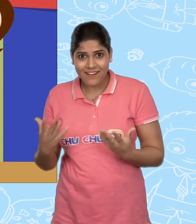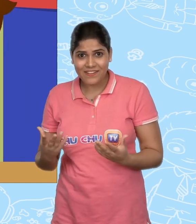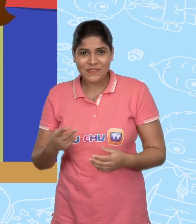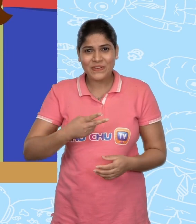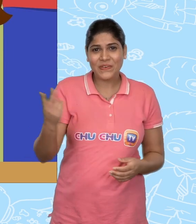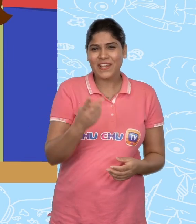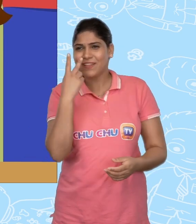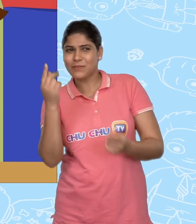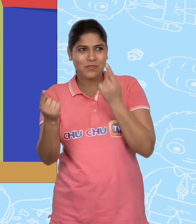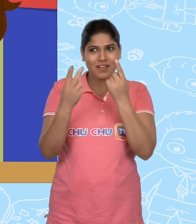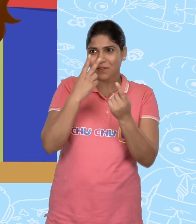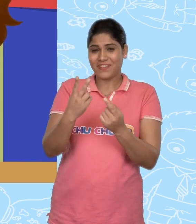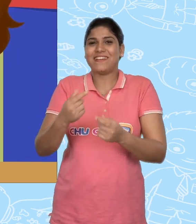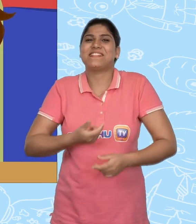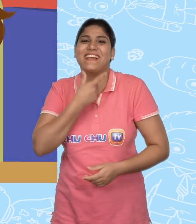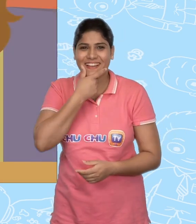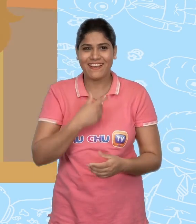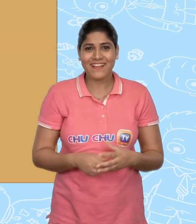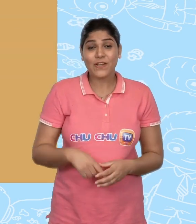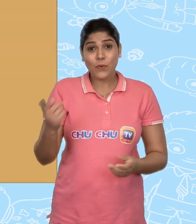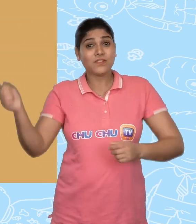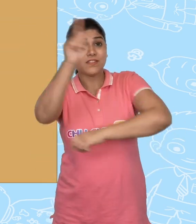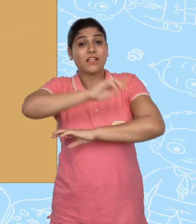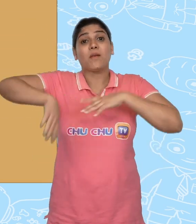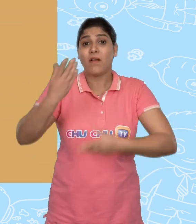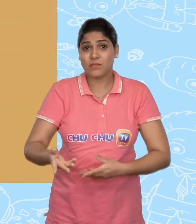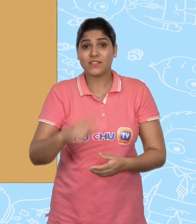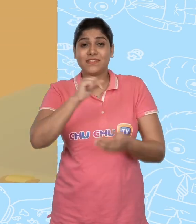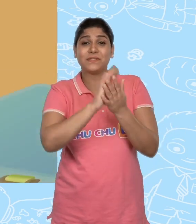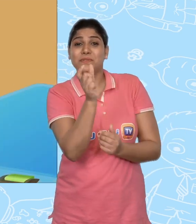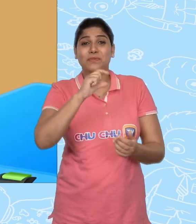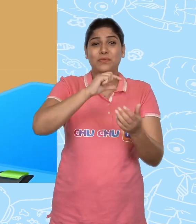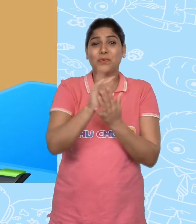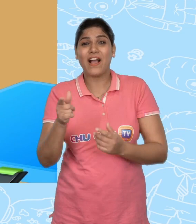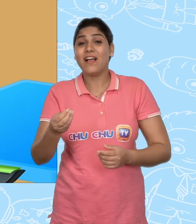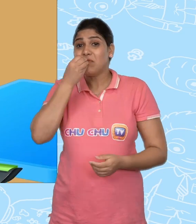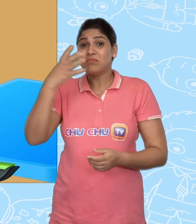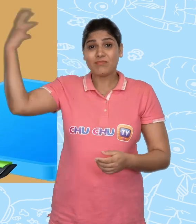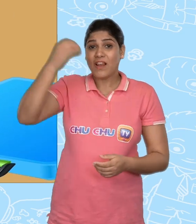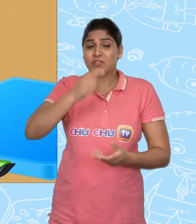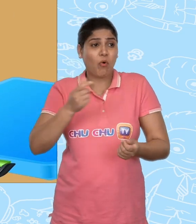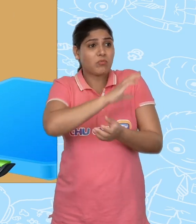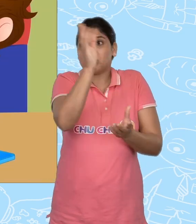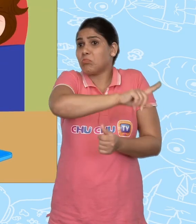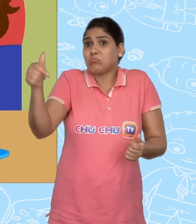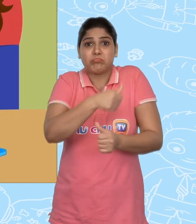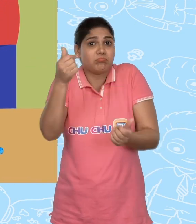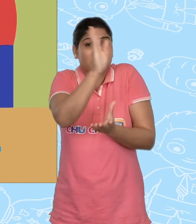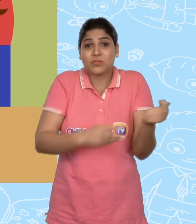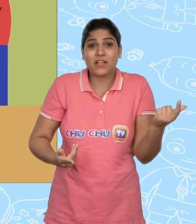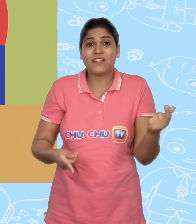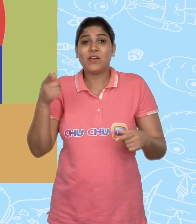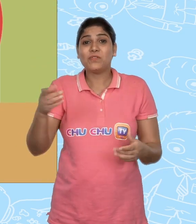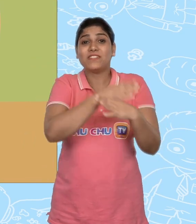हाँ? दोनों एक दूसरे को देखकर मुस्कुराई। उस दिन के बाद से चूचू का लंच कोई नहीं चुराता